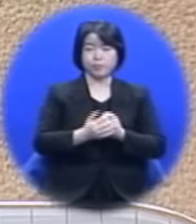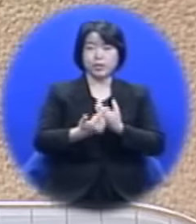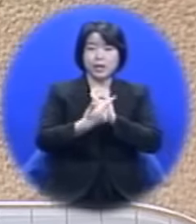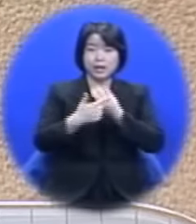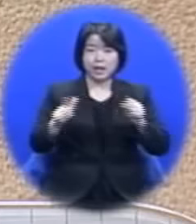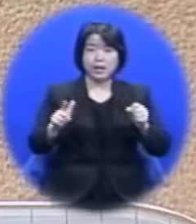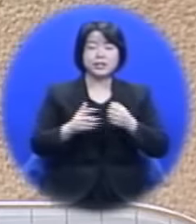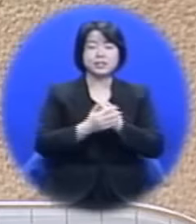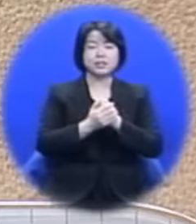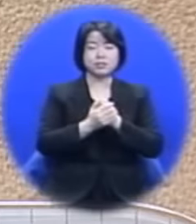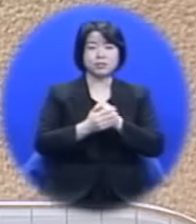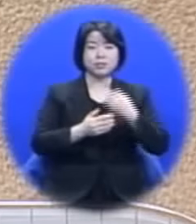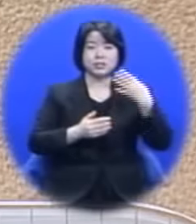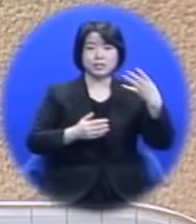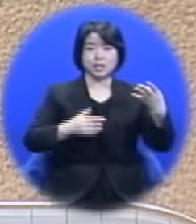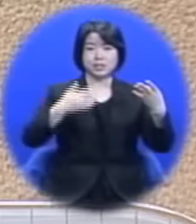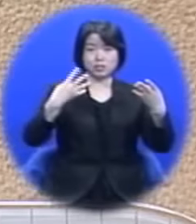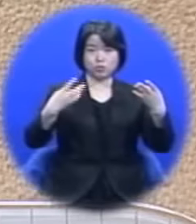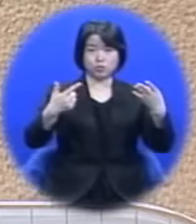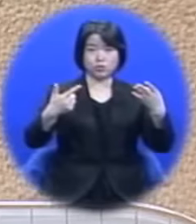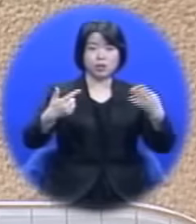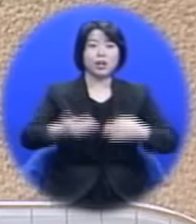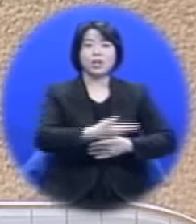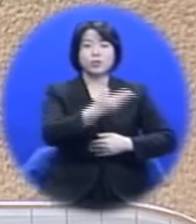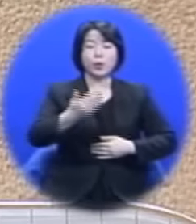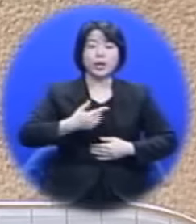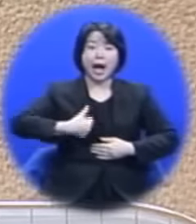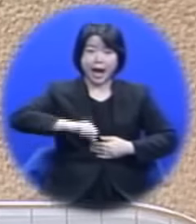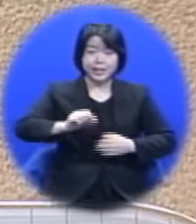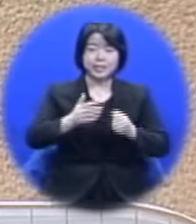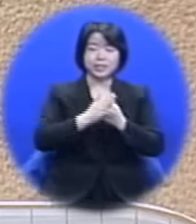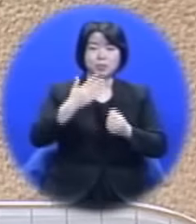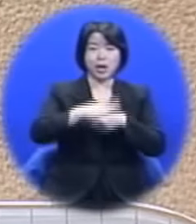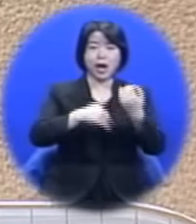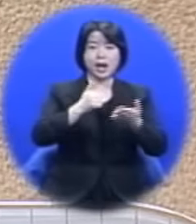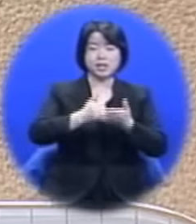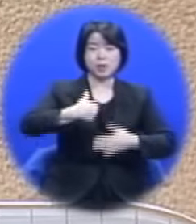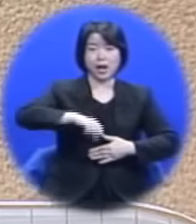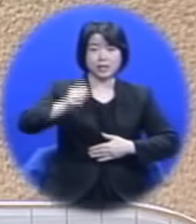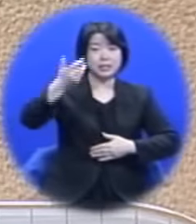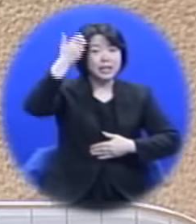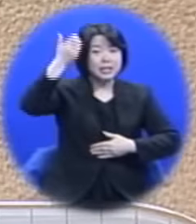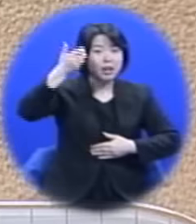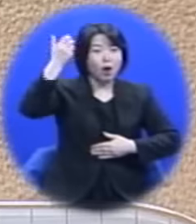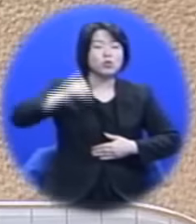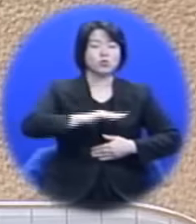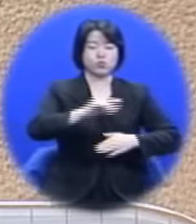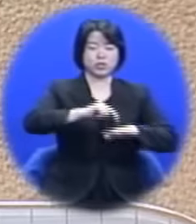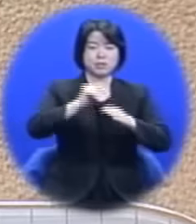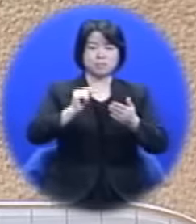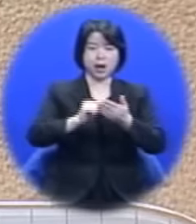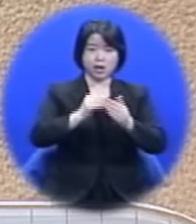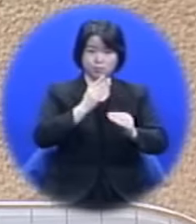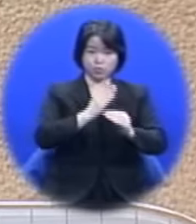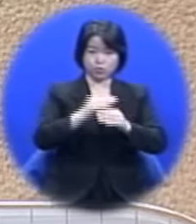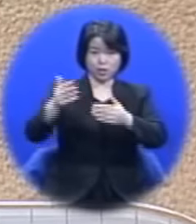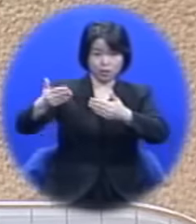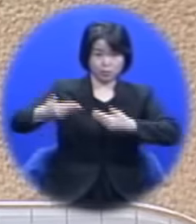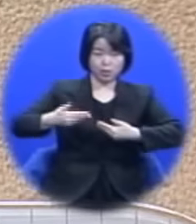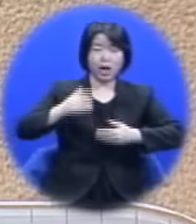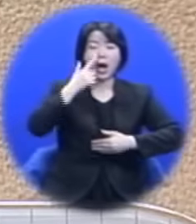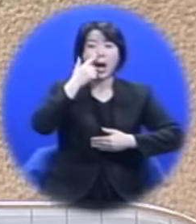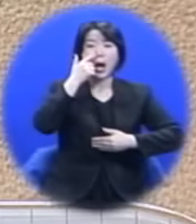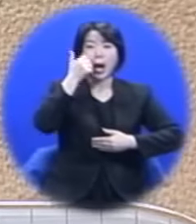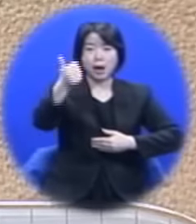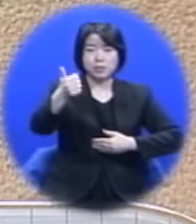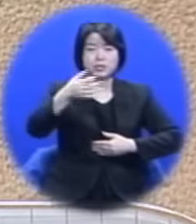6절에 너희가 아들인 고로 하나님이 아들의 영을 우리 마음 가운데 보내사 아바 아버지라